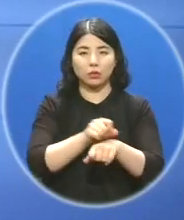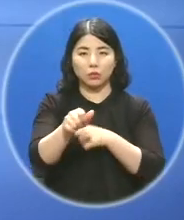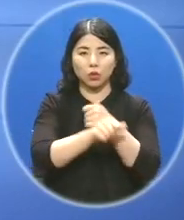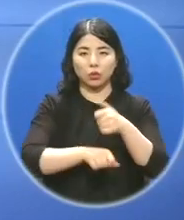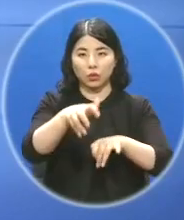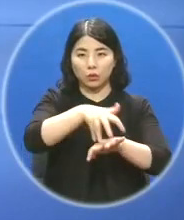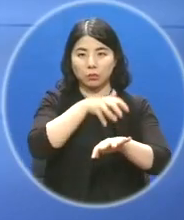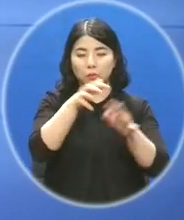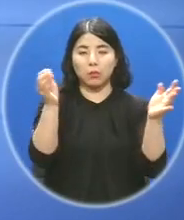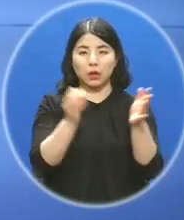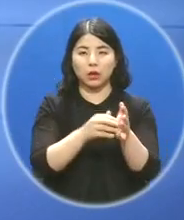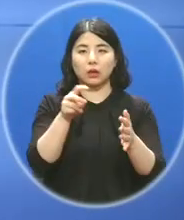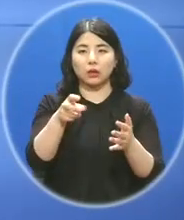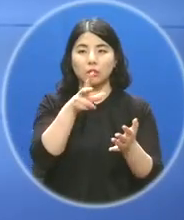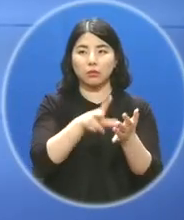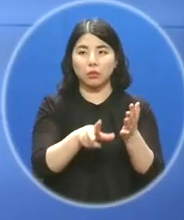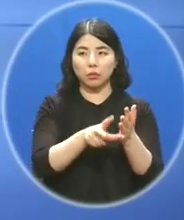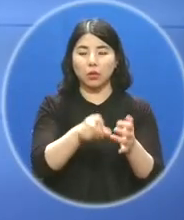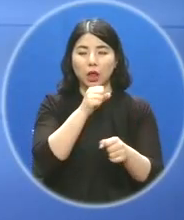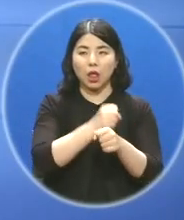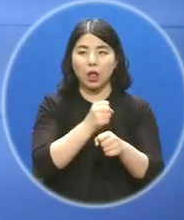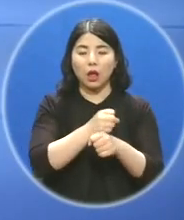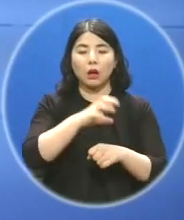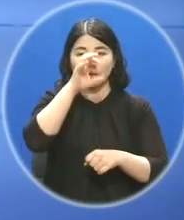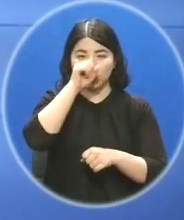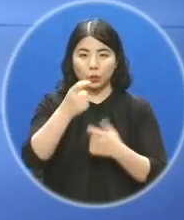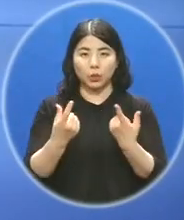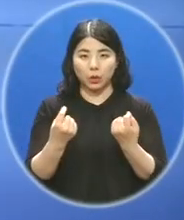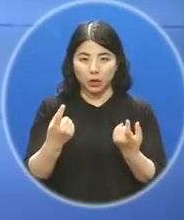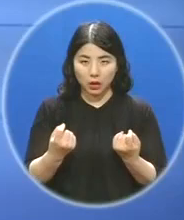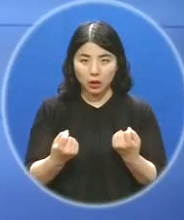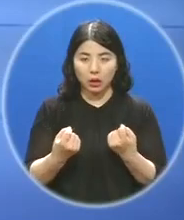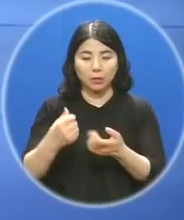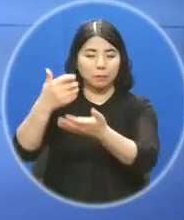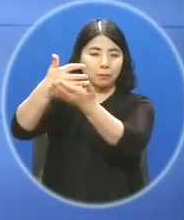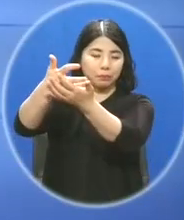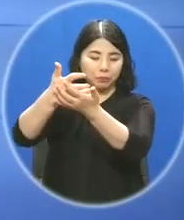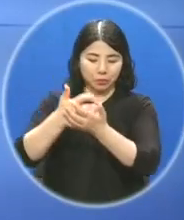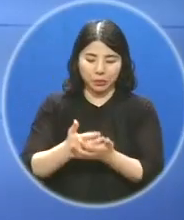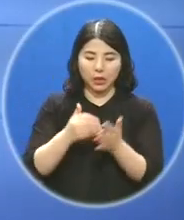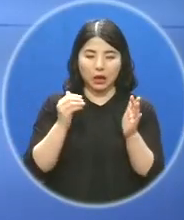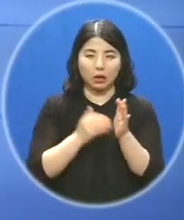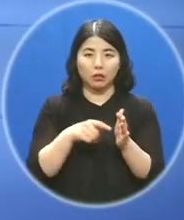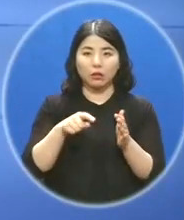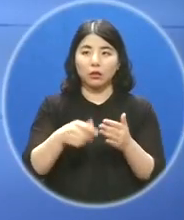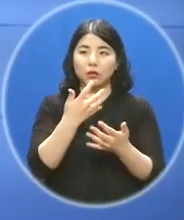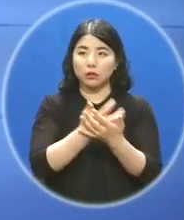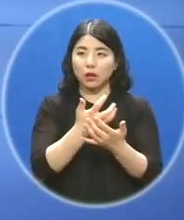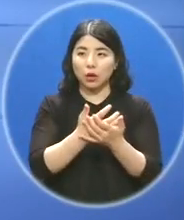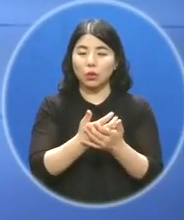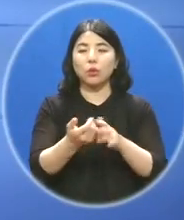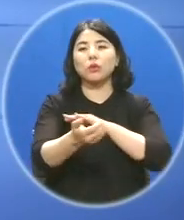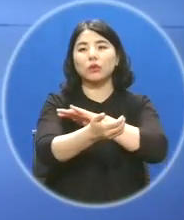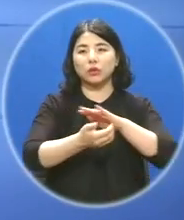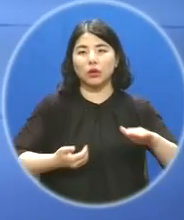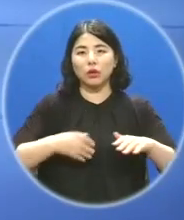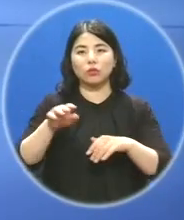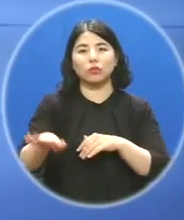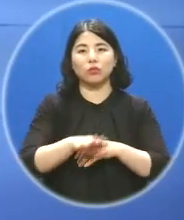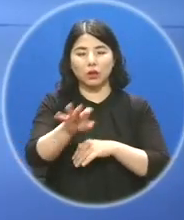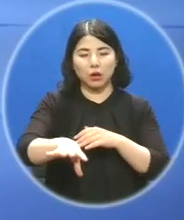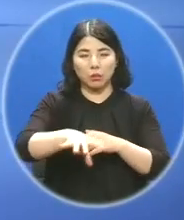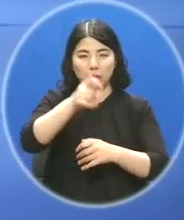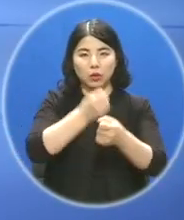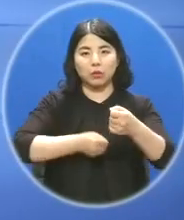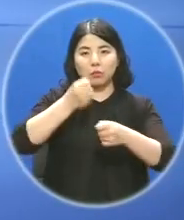윤리특위를 구성하고 그 조례를 이렇게 좀 구성했으면 좋겠다라고 네. 안이 내려왔습니다. 그런데 그 안이 내려오기 전에 저희가 출범하고 몇